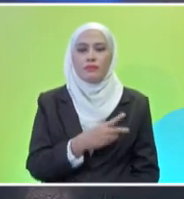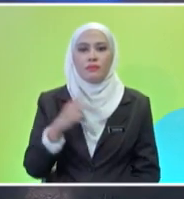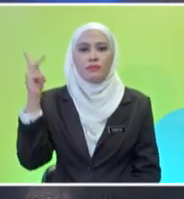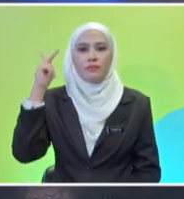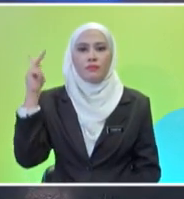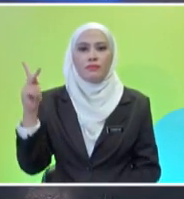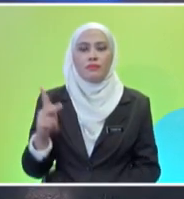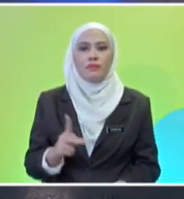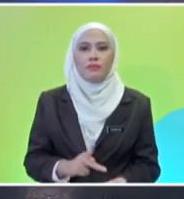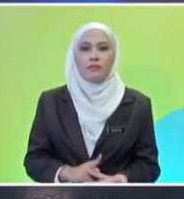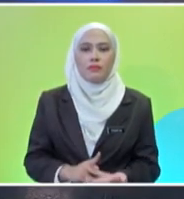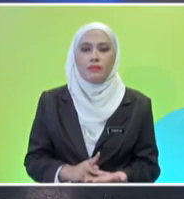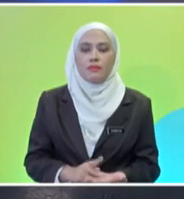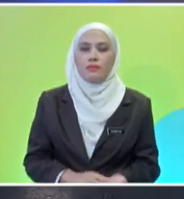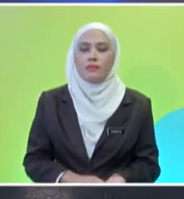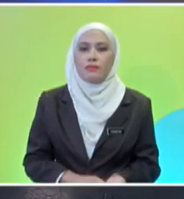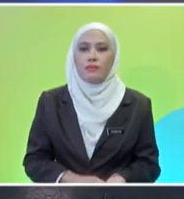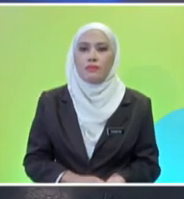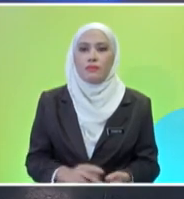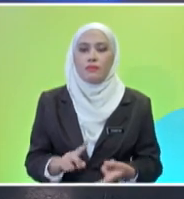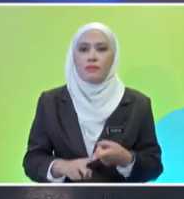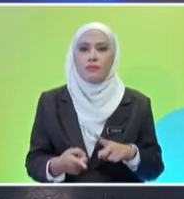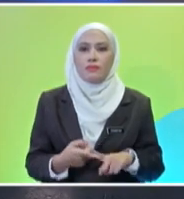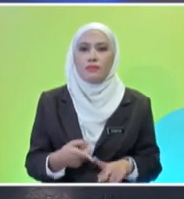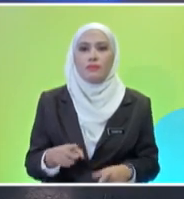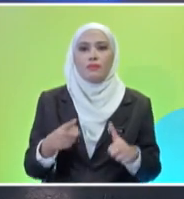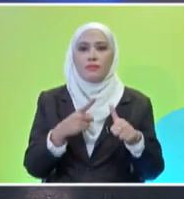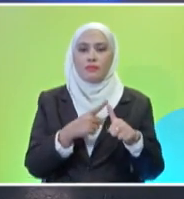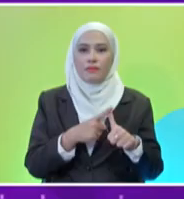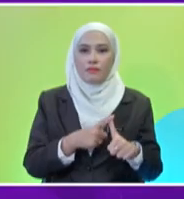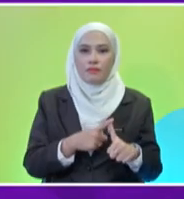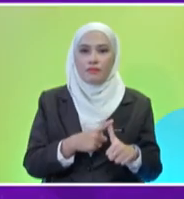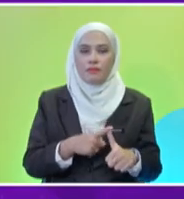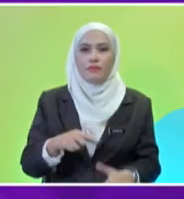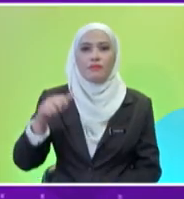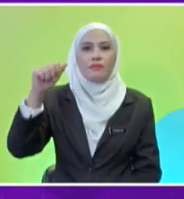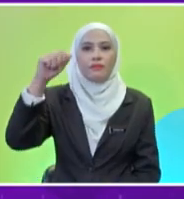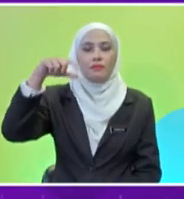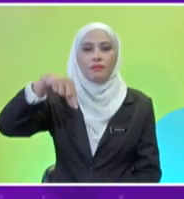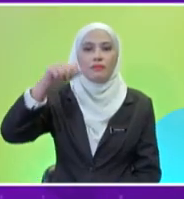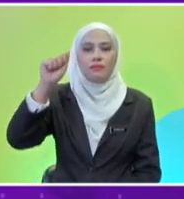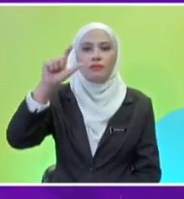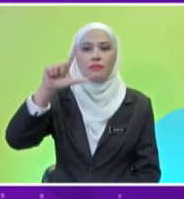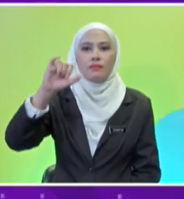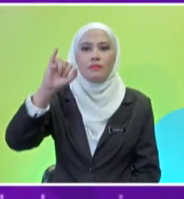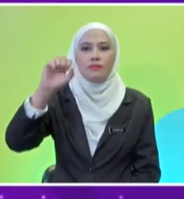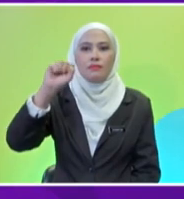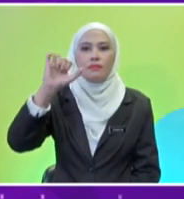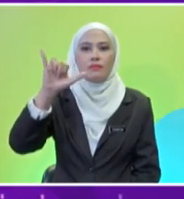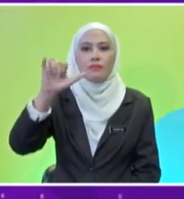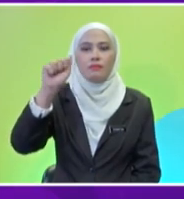ini kita mulai dengan Khalisa Humaira BT ahmad syarif dari Eski Taman Bukit Indah selango